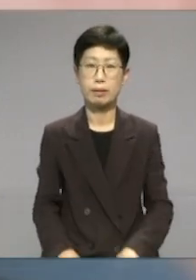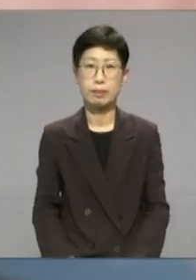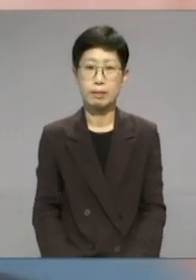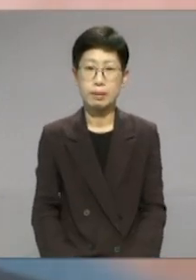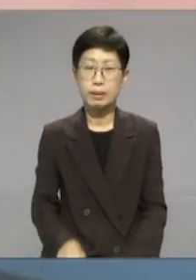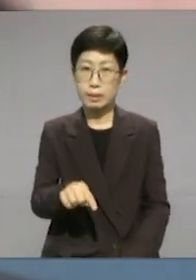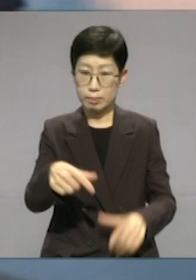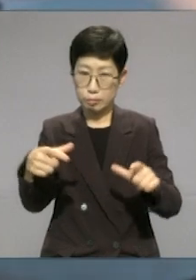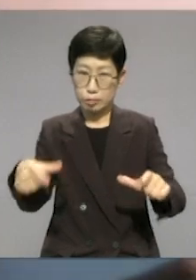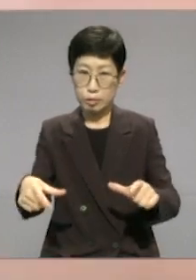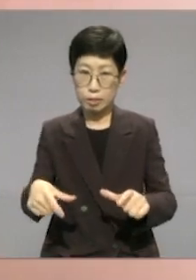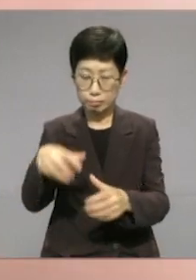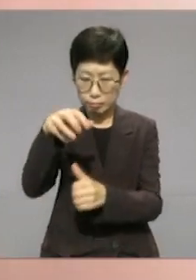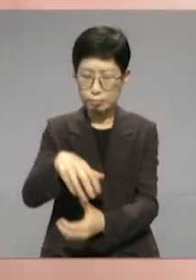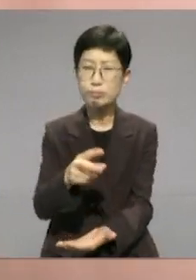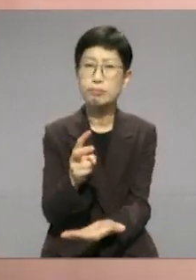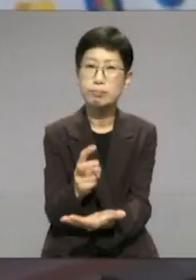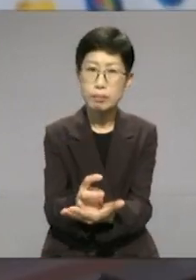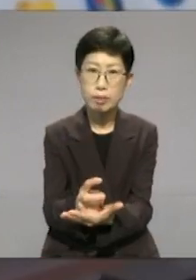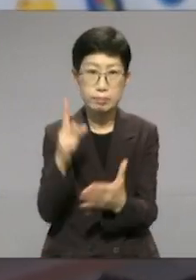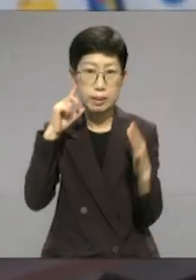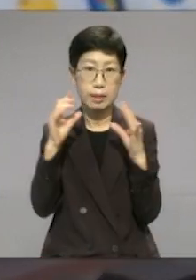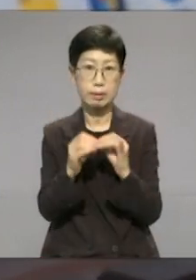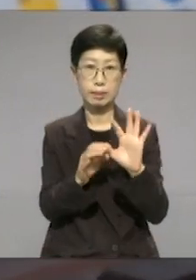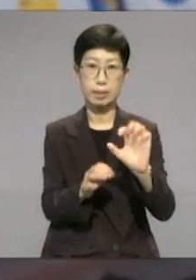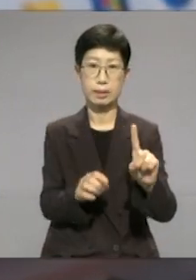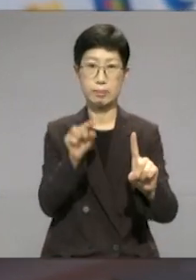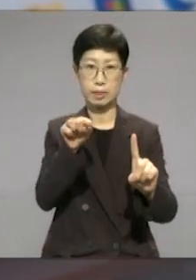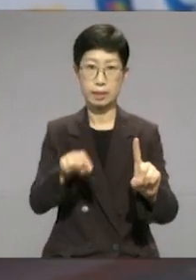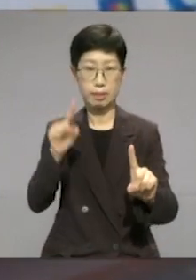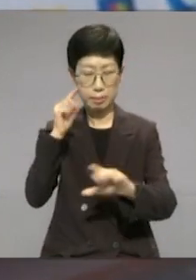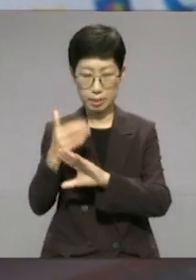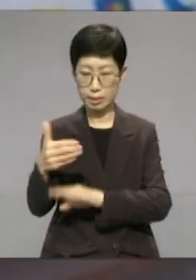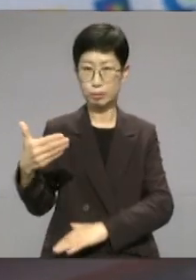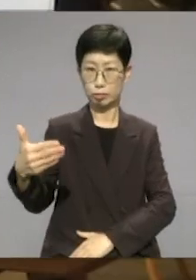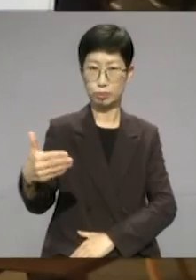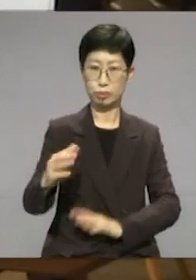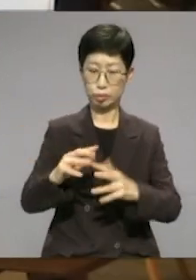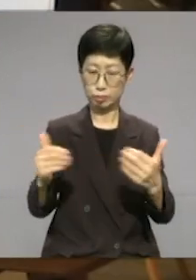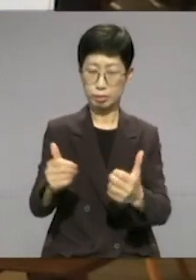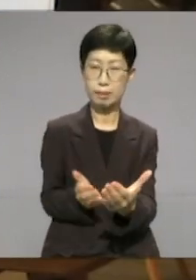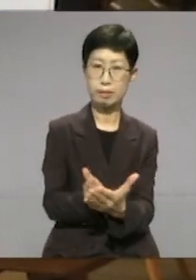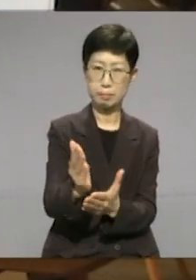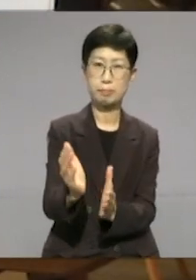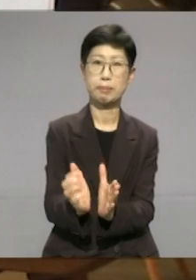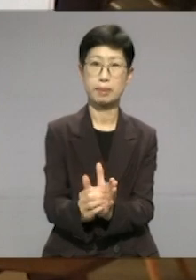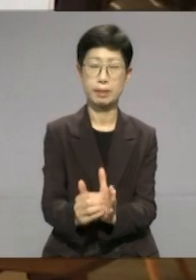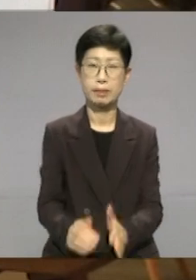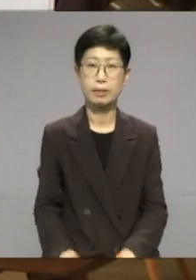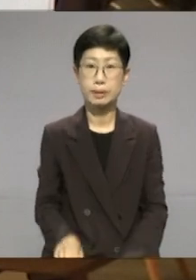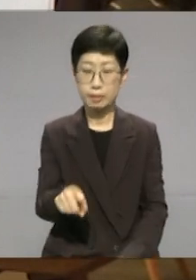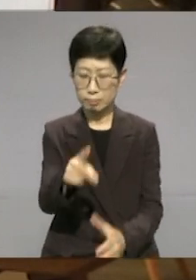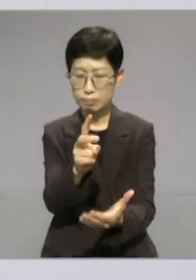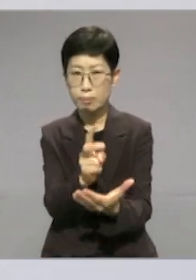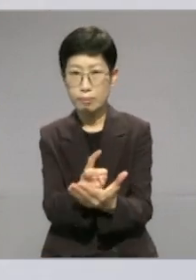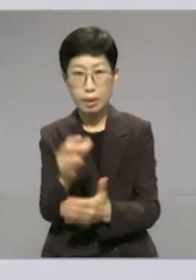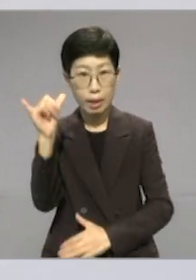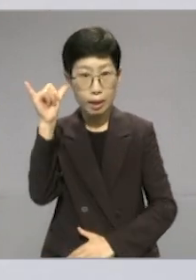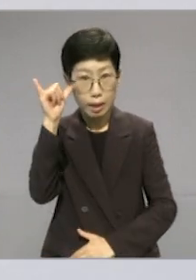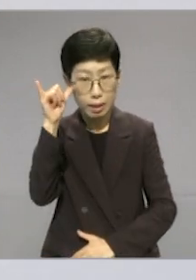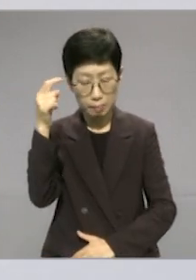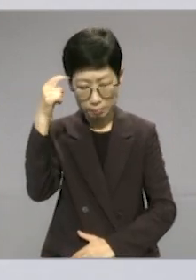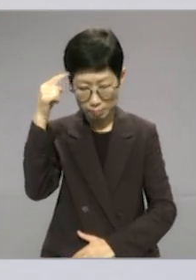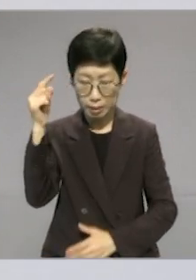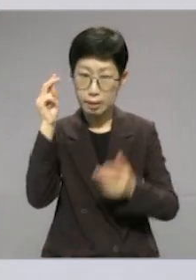캘리포니아주 AI 규제 법안은 찬성 41대 반대 구로 의회를 통과했습니다이 법안은 AI 모델을